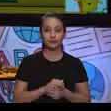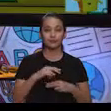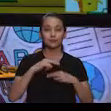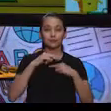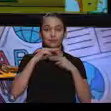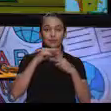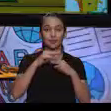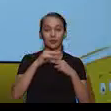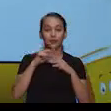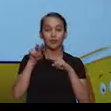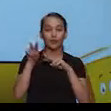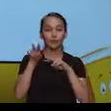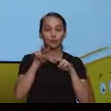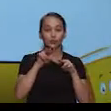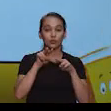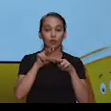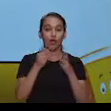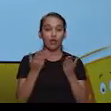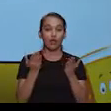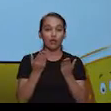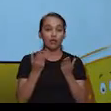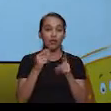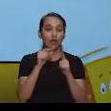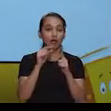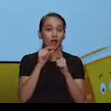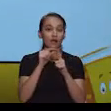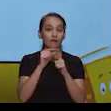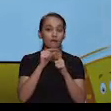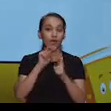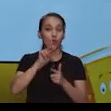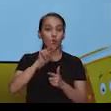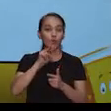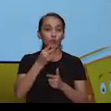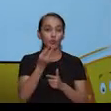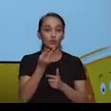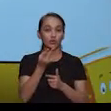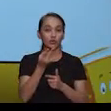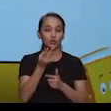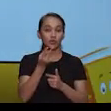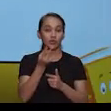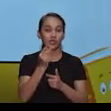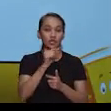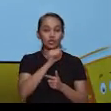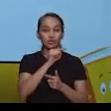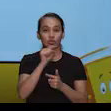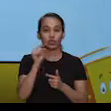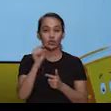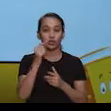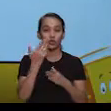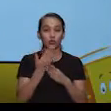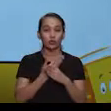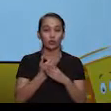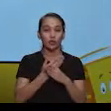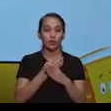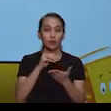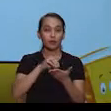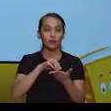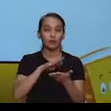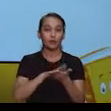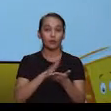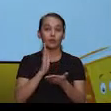Diqqat bilan kuzating. Qaysi harflar o'zgarayotganligini chiziq bilan belgilab